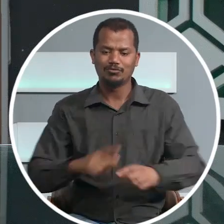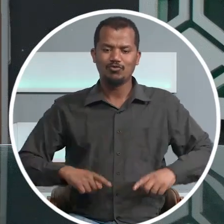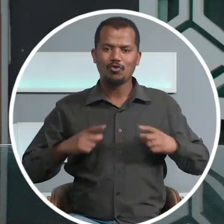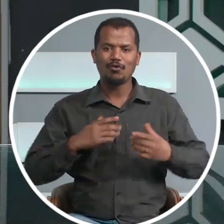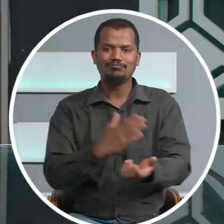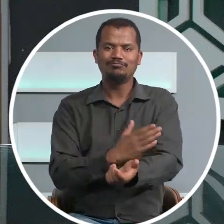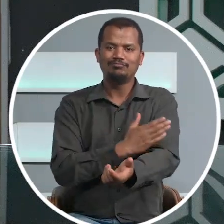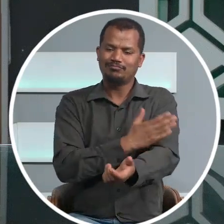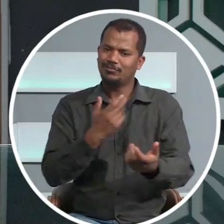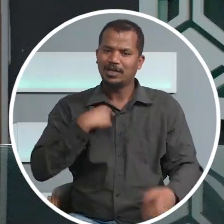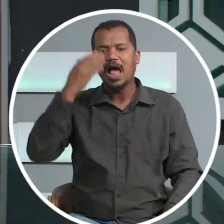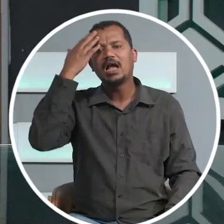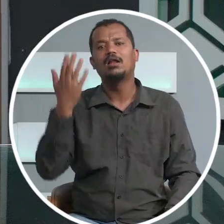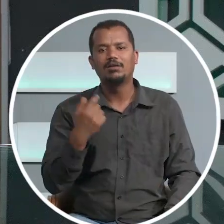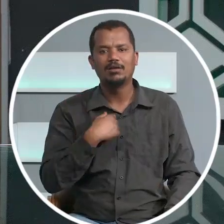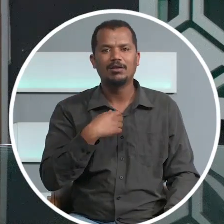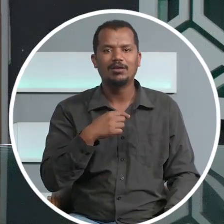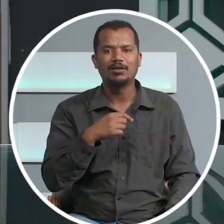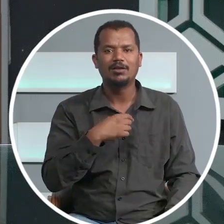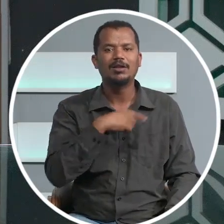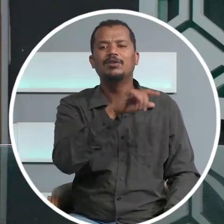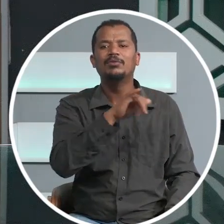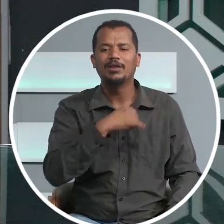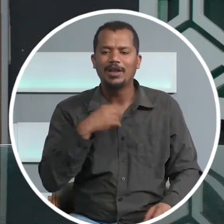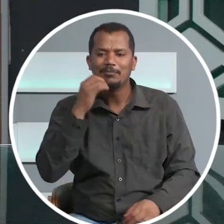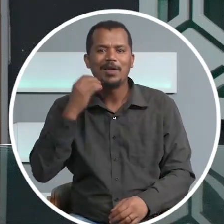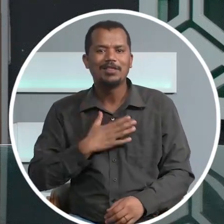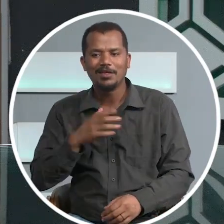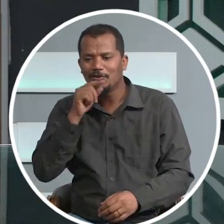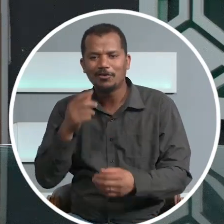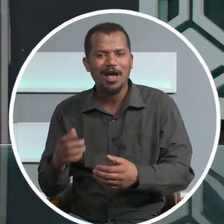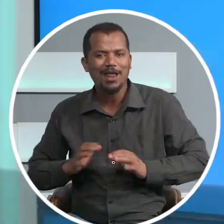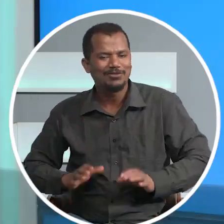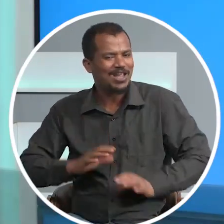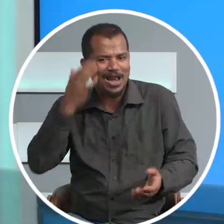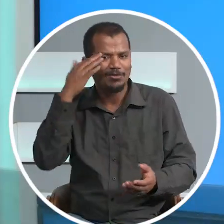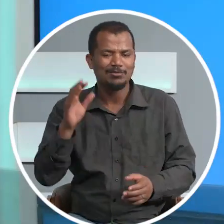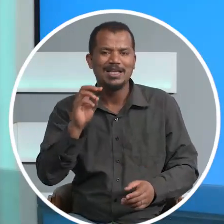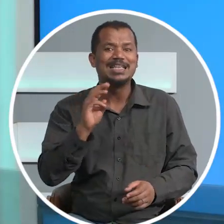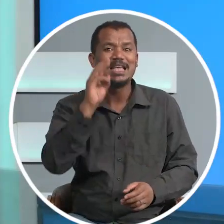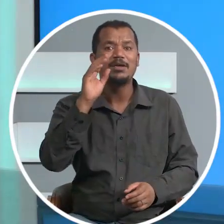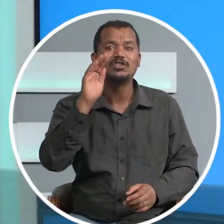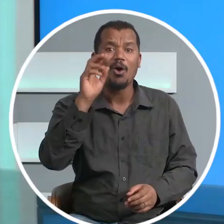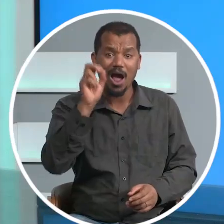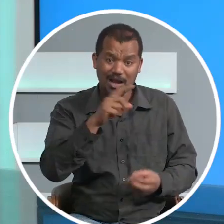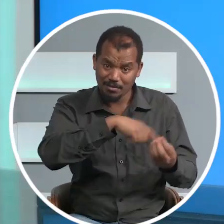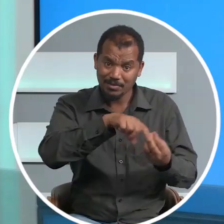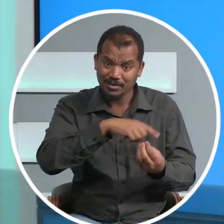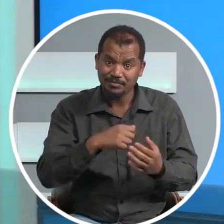ተሻሻለ ሰዎች እናቃለ ግን እኔ ደግሞ እንደነሱ ቤቴ ዶሮ አርብቻ አላቀም ግን አንዳንድ ምርጥ ሰዎች አሉ እዚያን ሰሜን ሸዋ እና ሪሚ